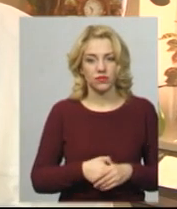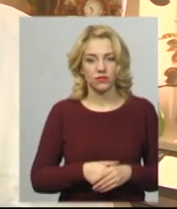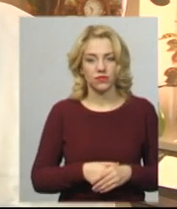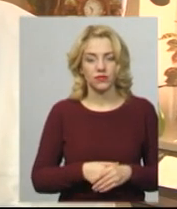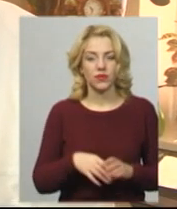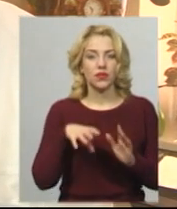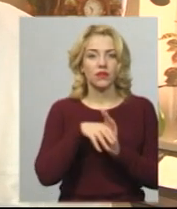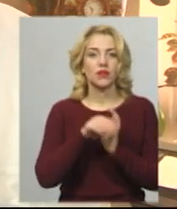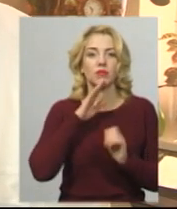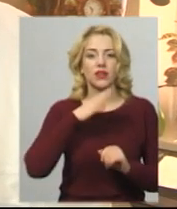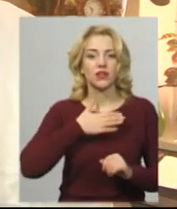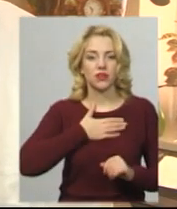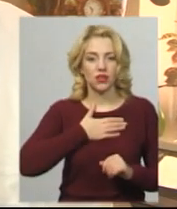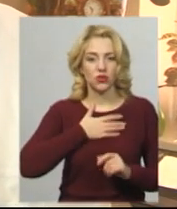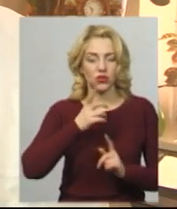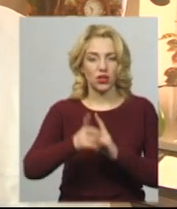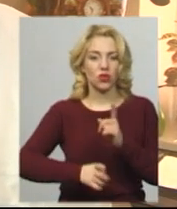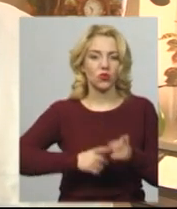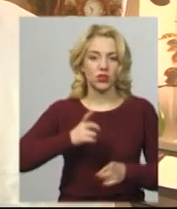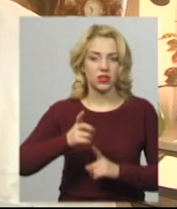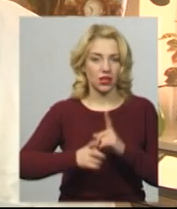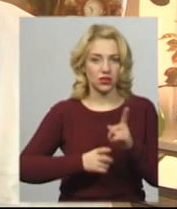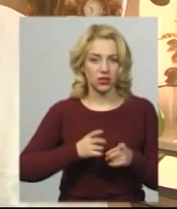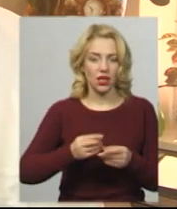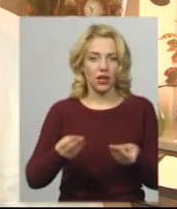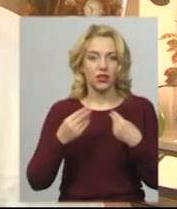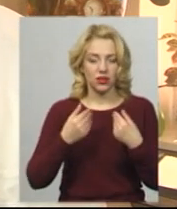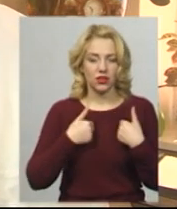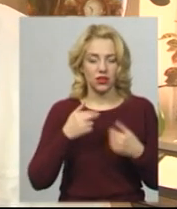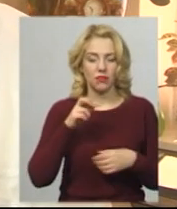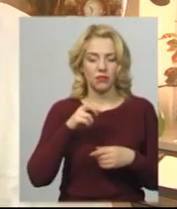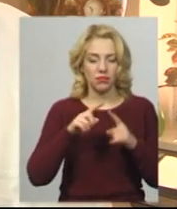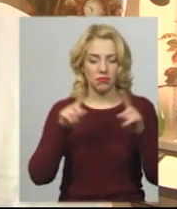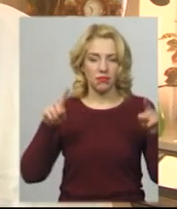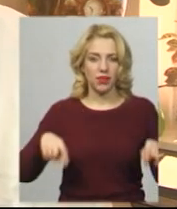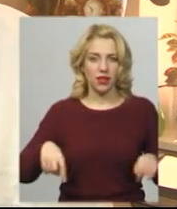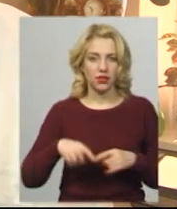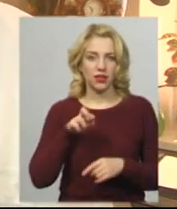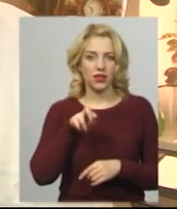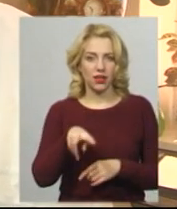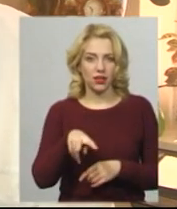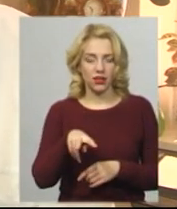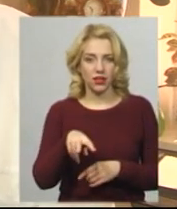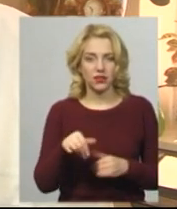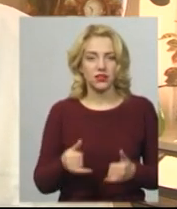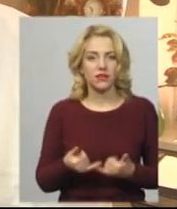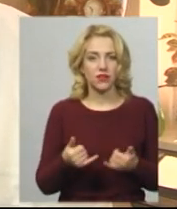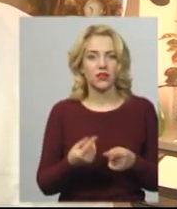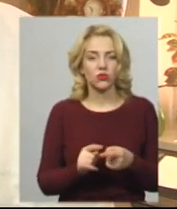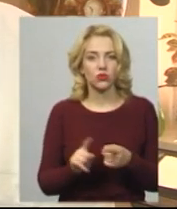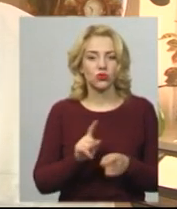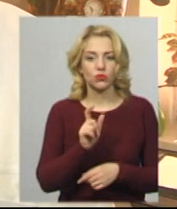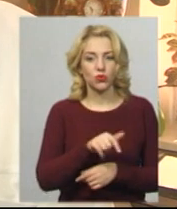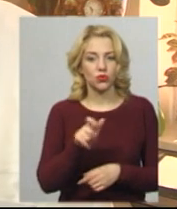в рамках нашої зараз реорганізації надати нам бланки лікарняних листів для того, щоб